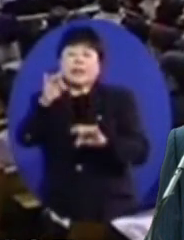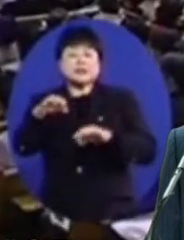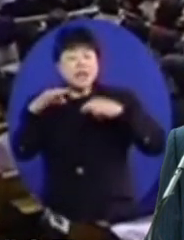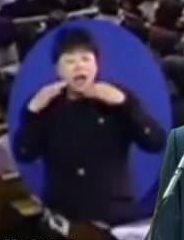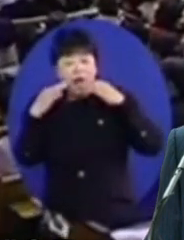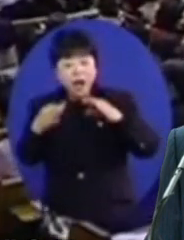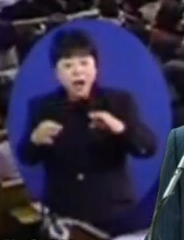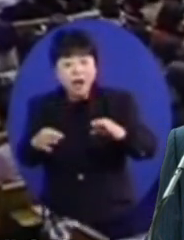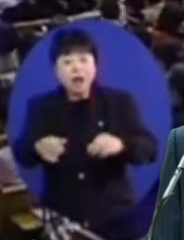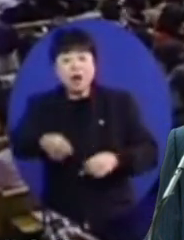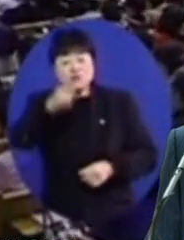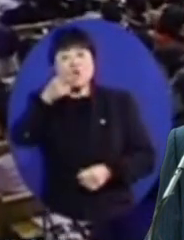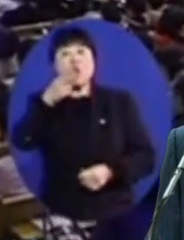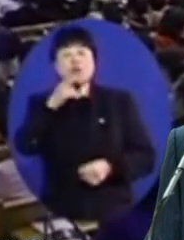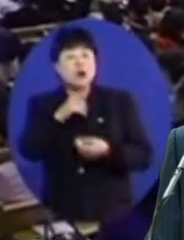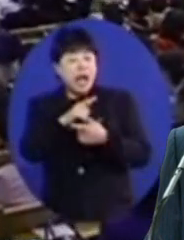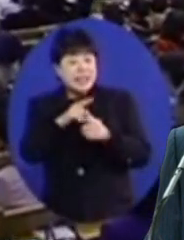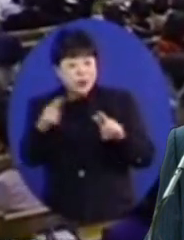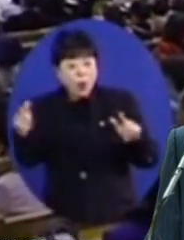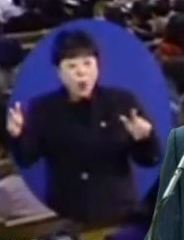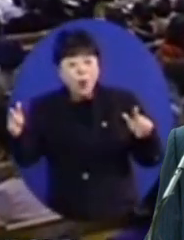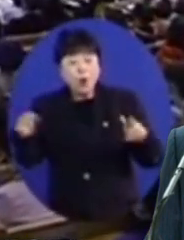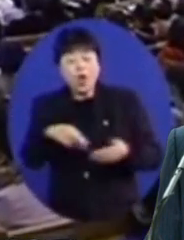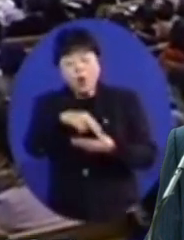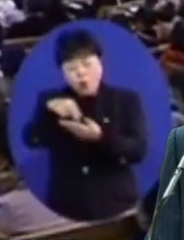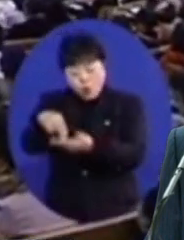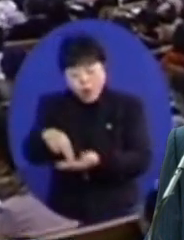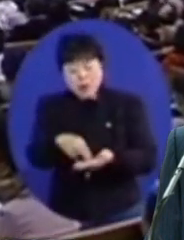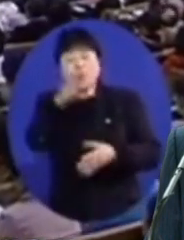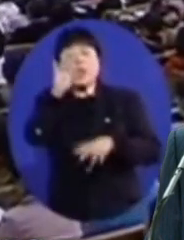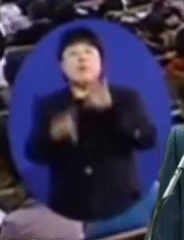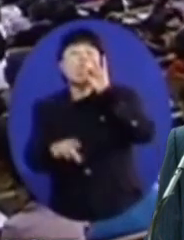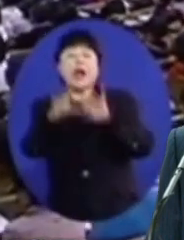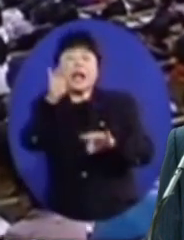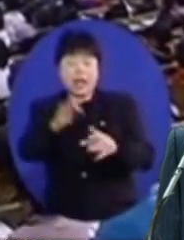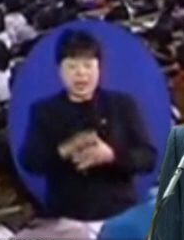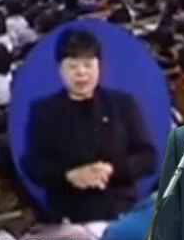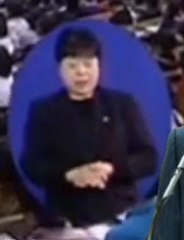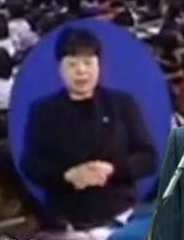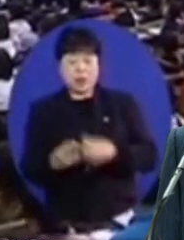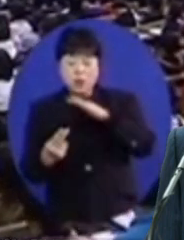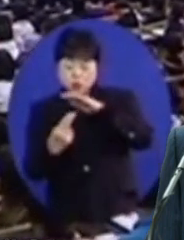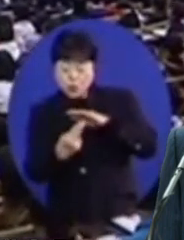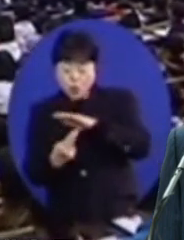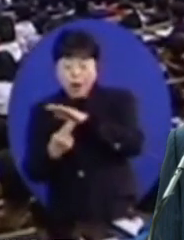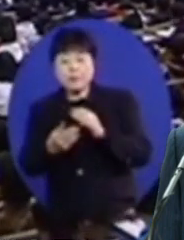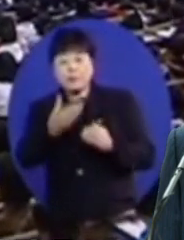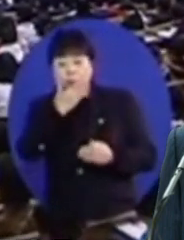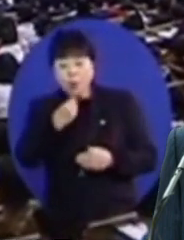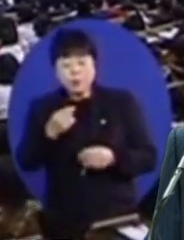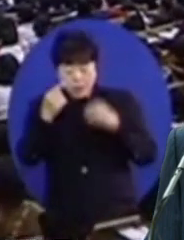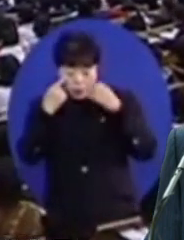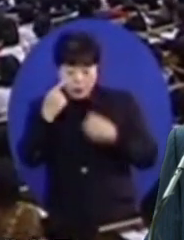외쳤습니다 물이 없어 옹호하는게 아니라 외로움에 목말랐던 것입니다 요한복음 19장 28절로 29절에 그